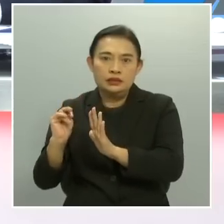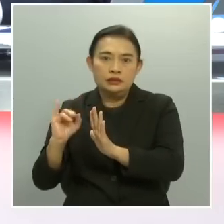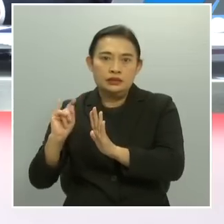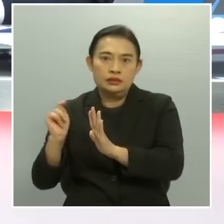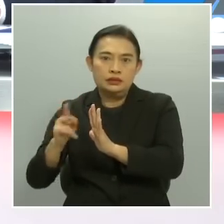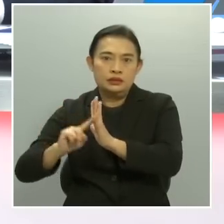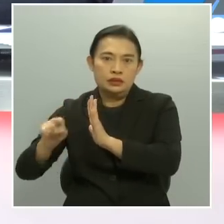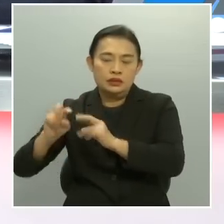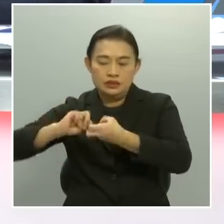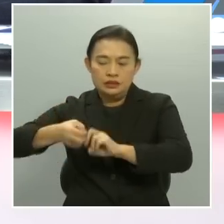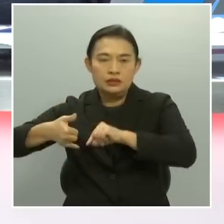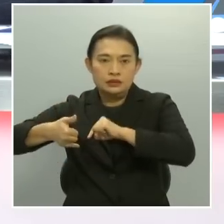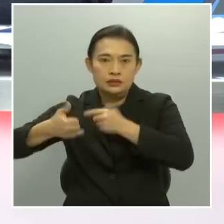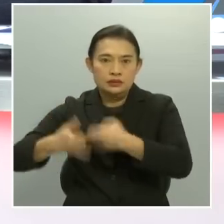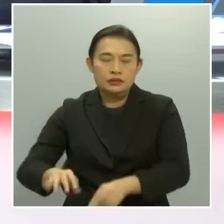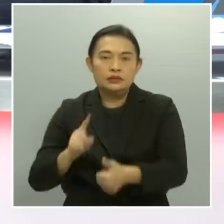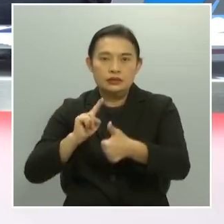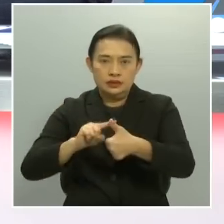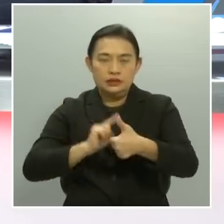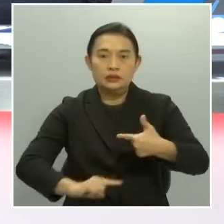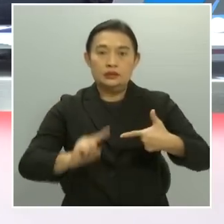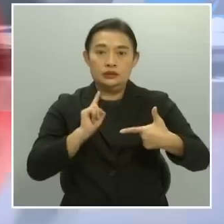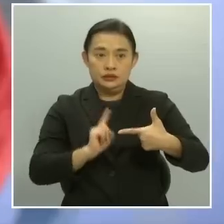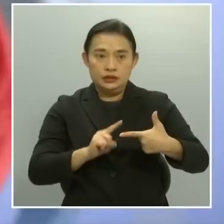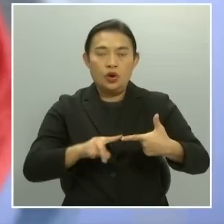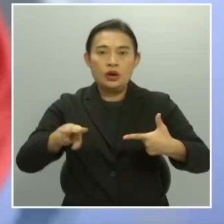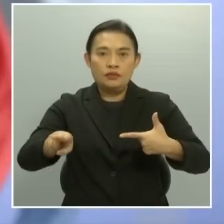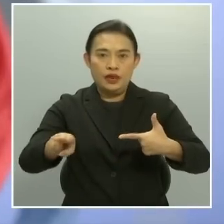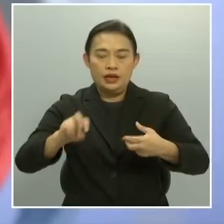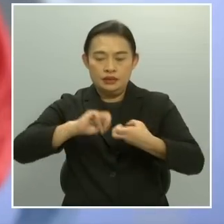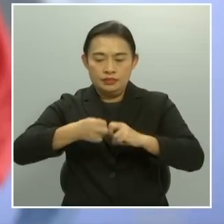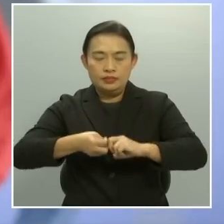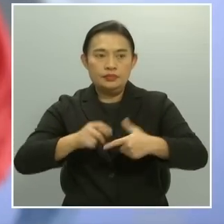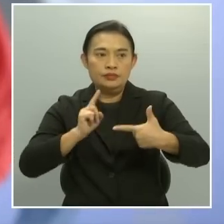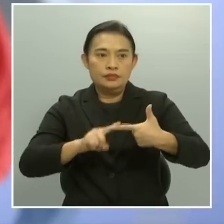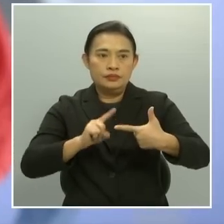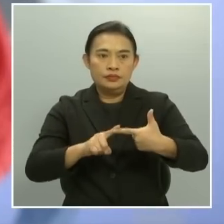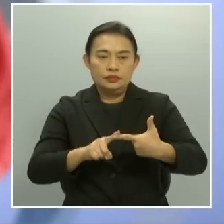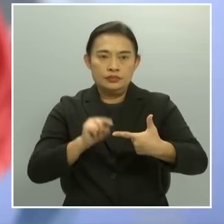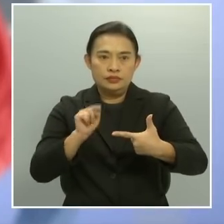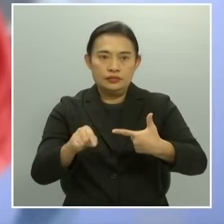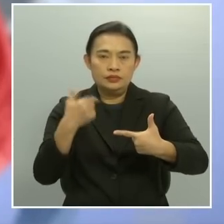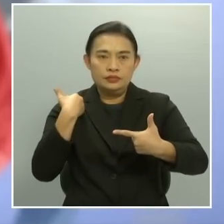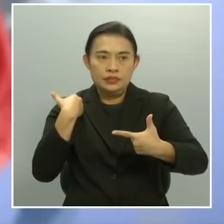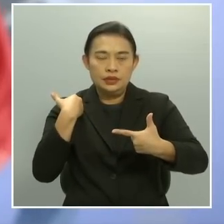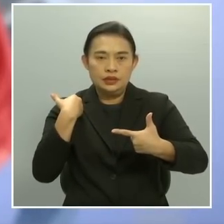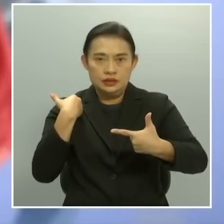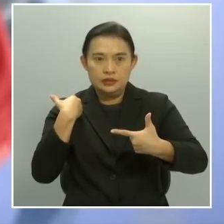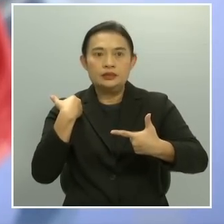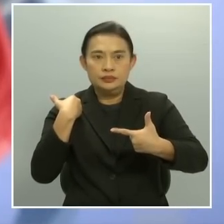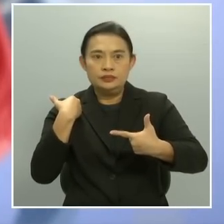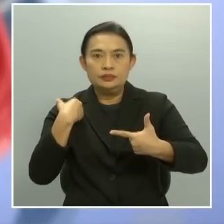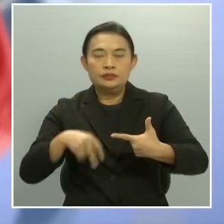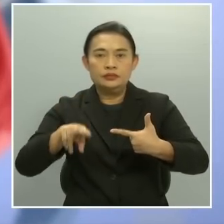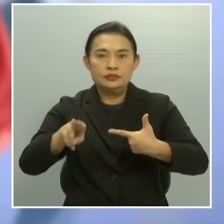อยู่แล้วมีปัญหาอะไรกับเธอนะครับสองนะฮะกับแฟนนะฮะเรื่องของคดีความอะไรขึ้นมาอีกเรื่องของไซยาไนด์นะฮะเรื่องของ